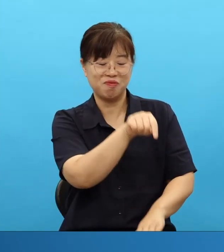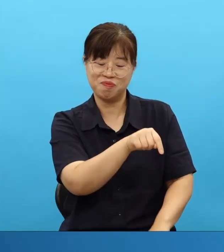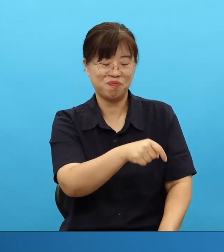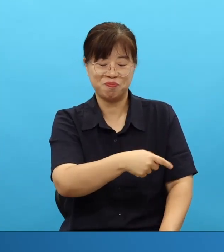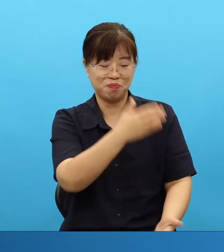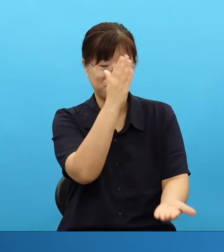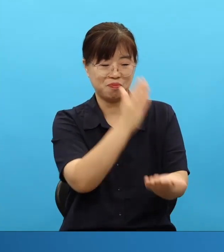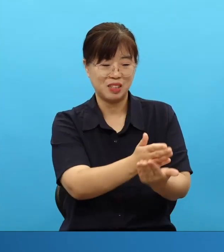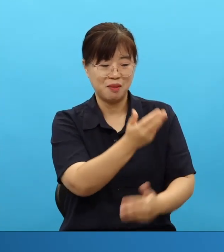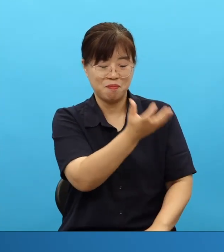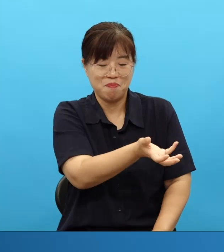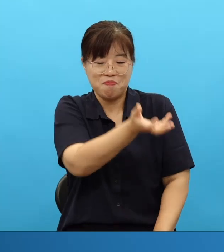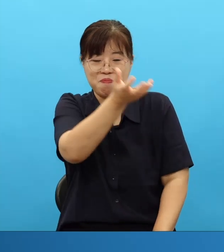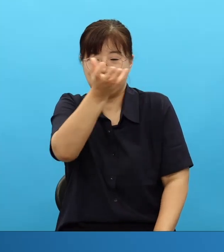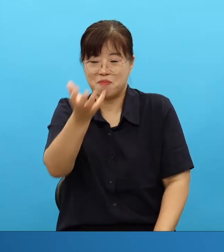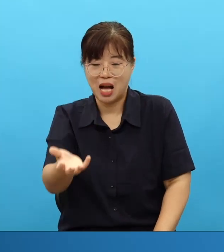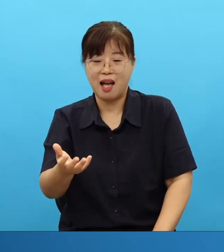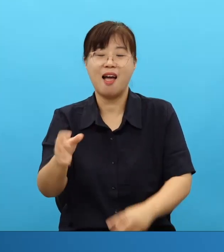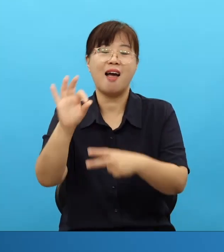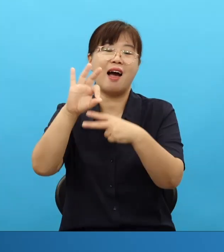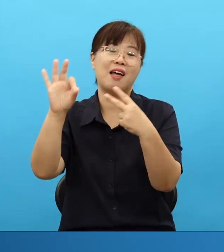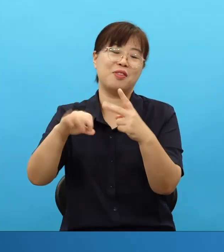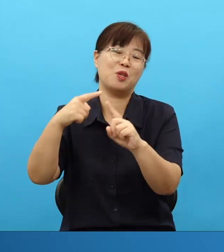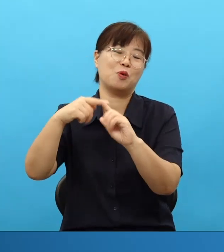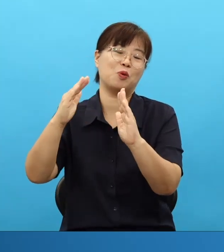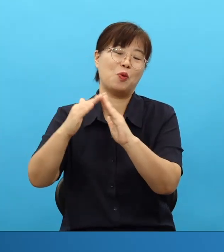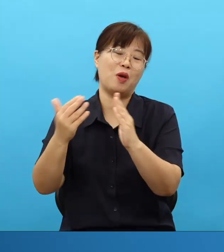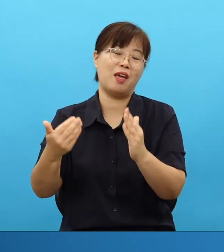하고 완전히 흐름 바꾸는게